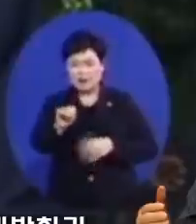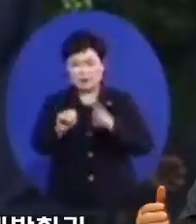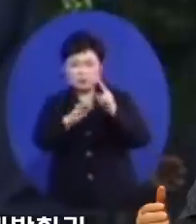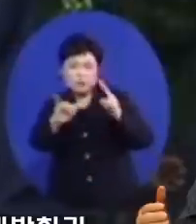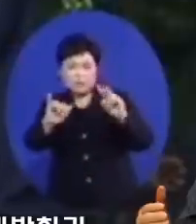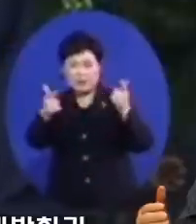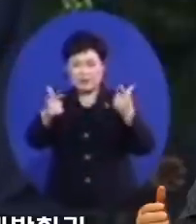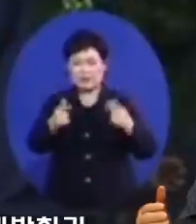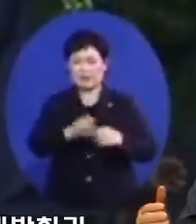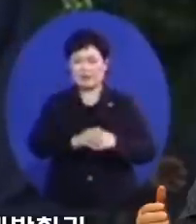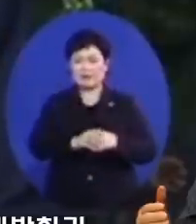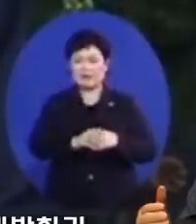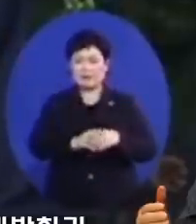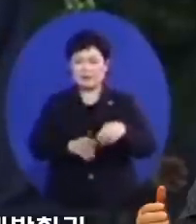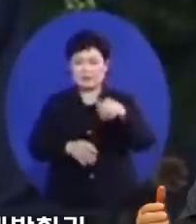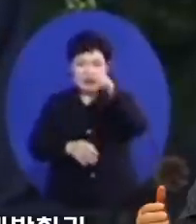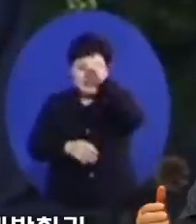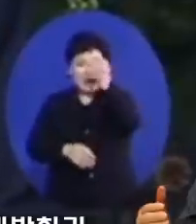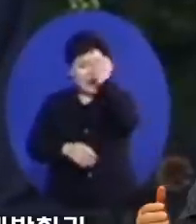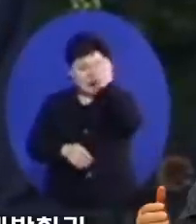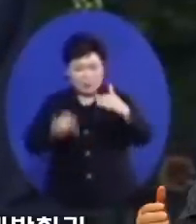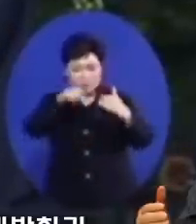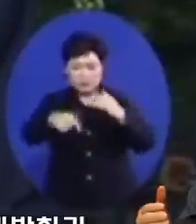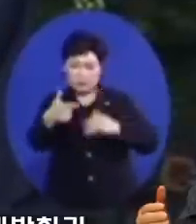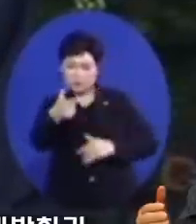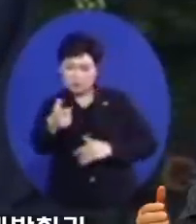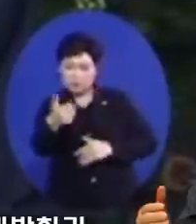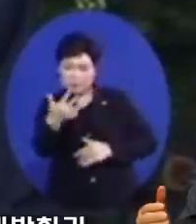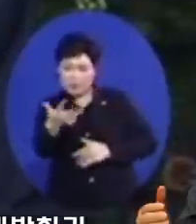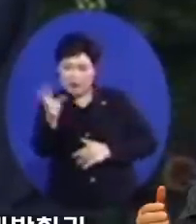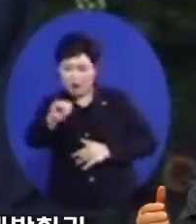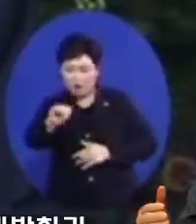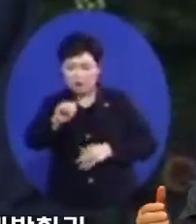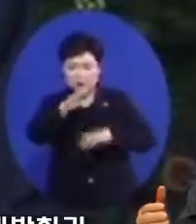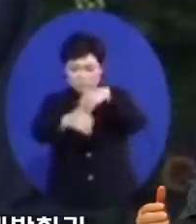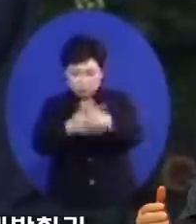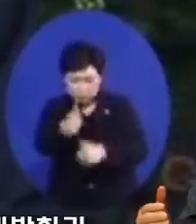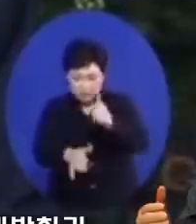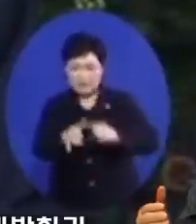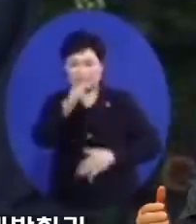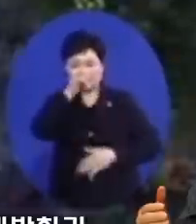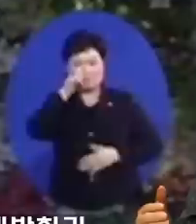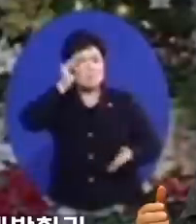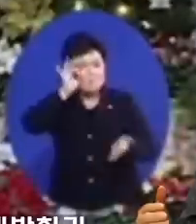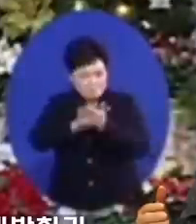속에 68억의 후손들이 생겨날 것을 보셨다는 것입니다.